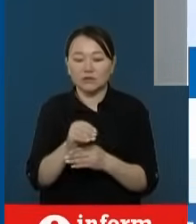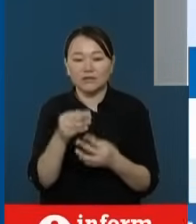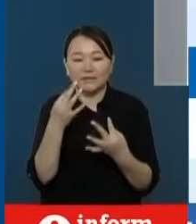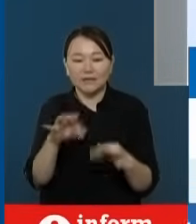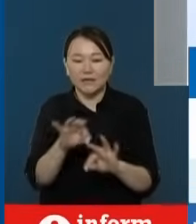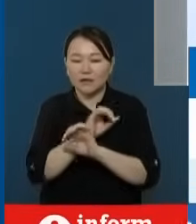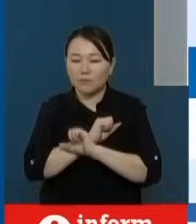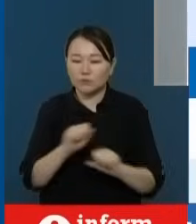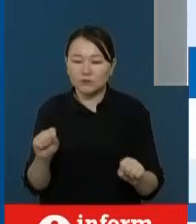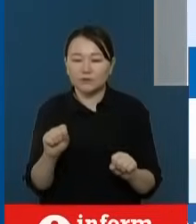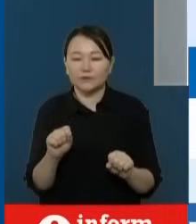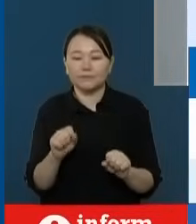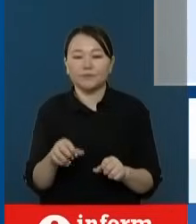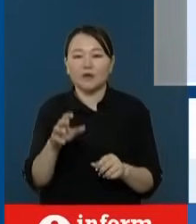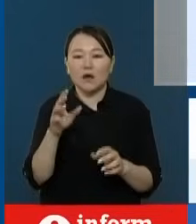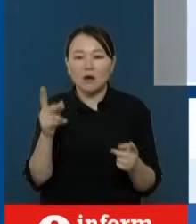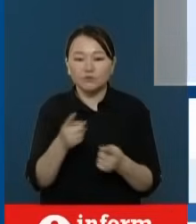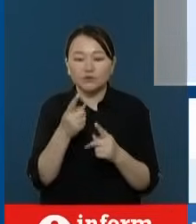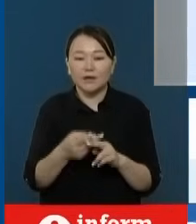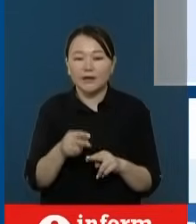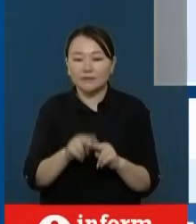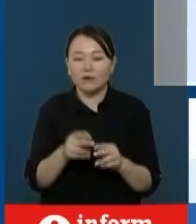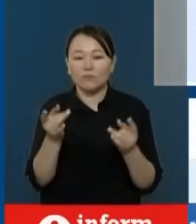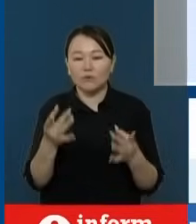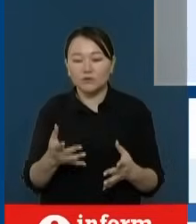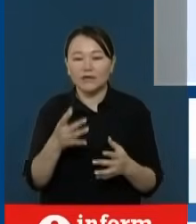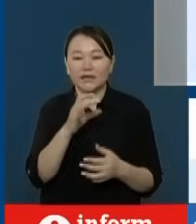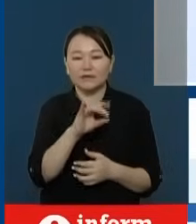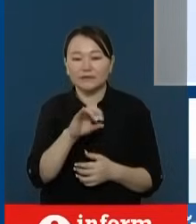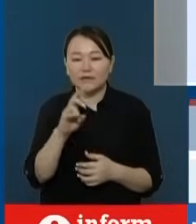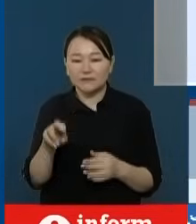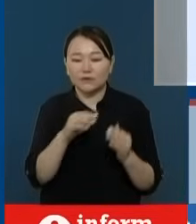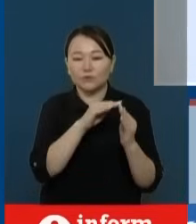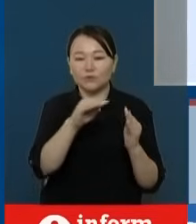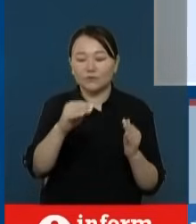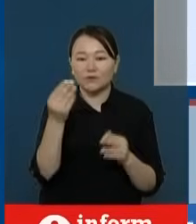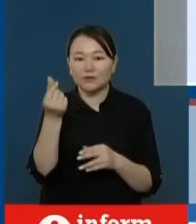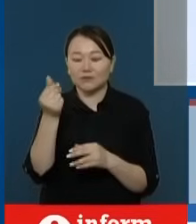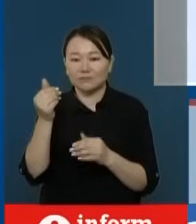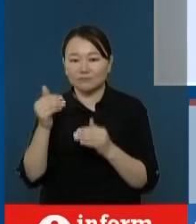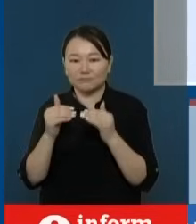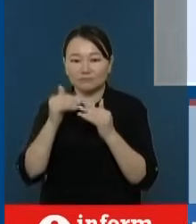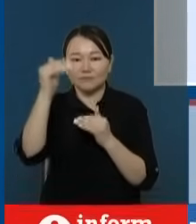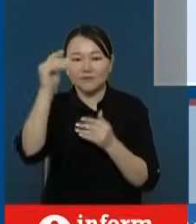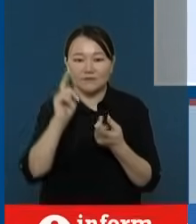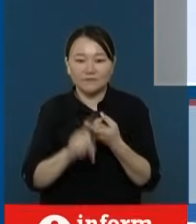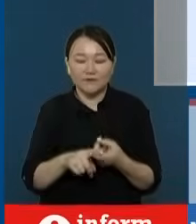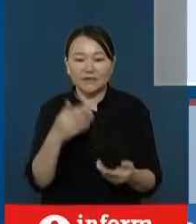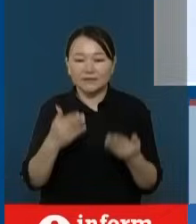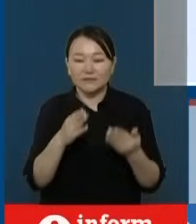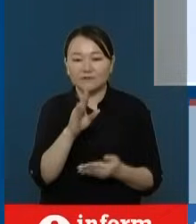допускается. Обычно это просто индексация на уровень инфляции. Если же вы